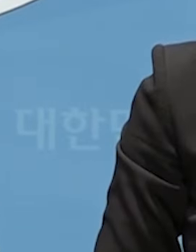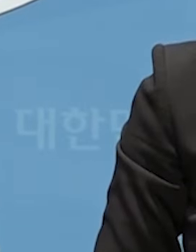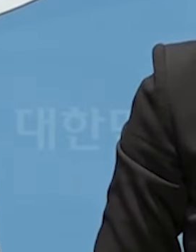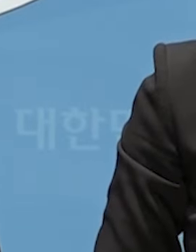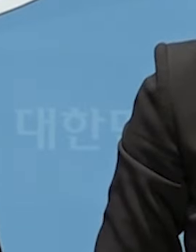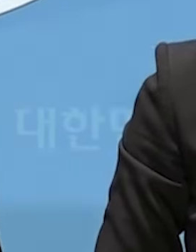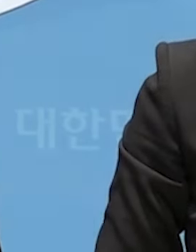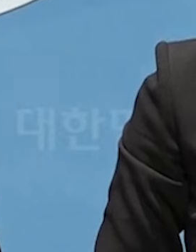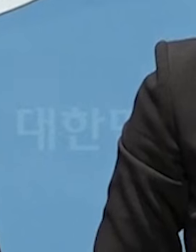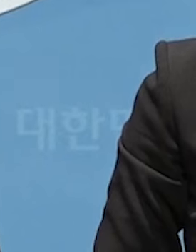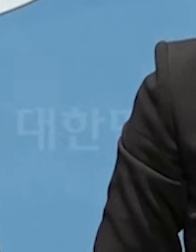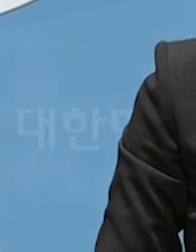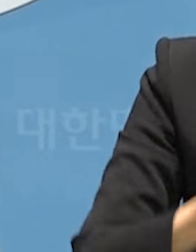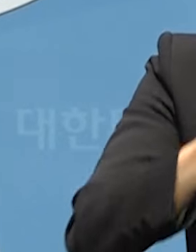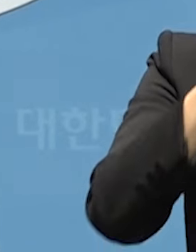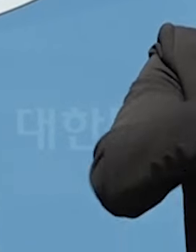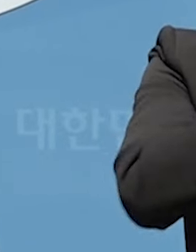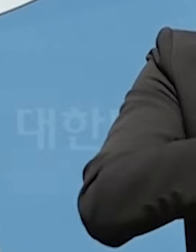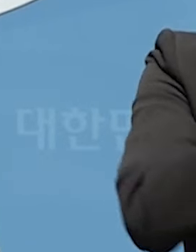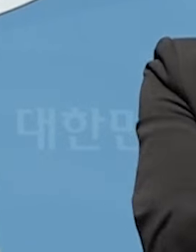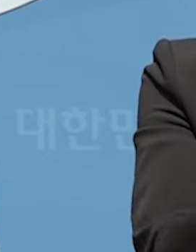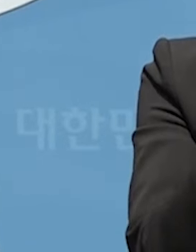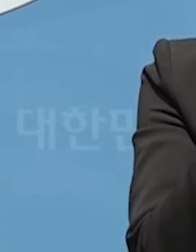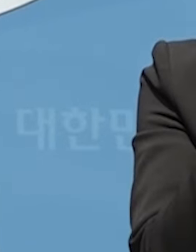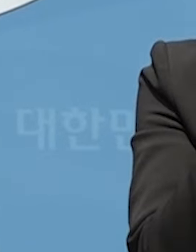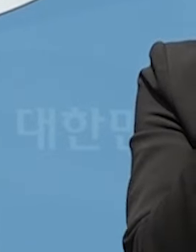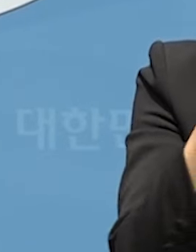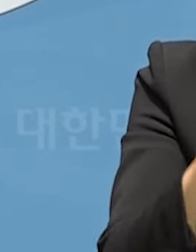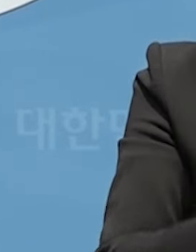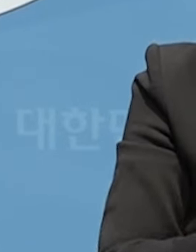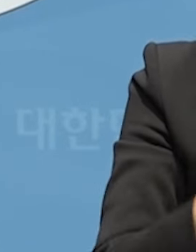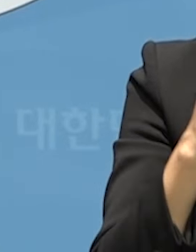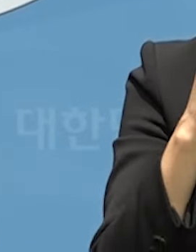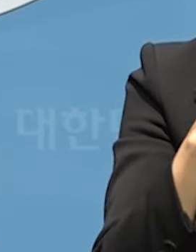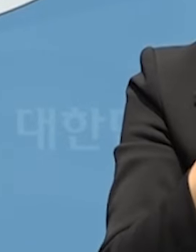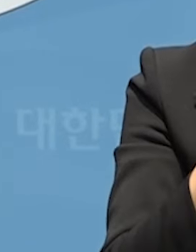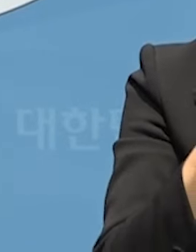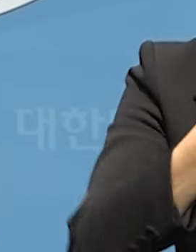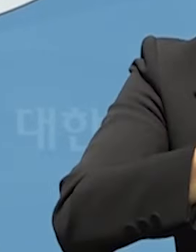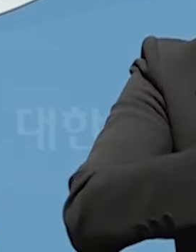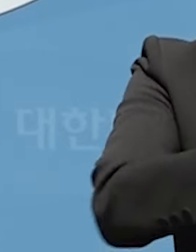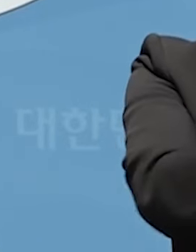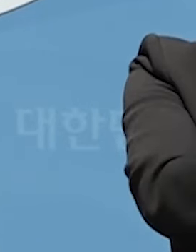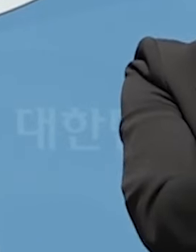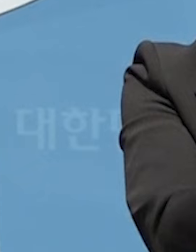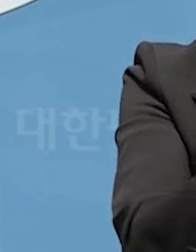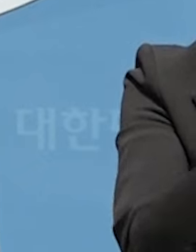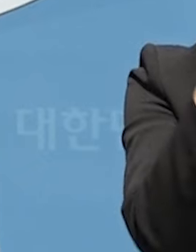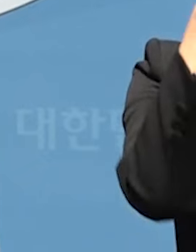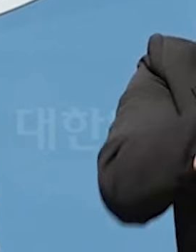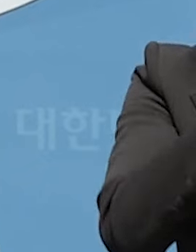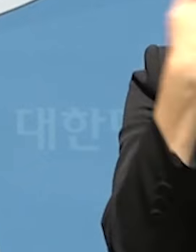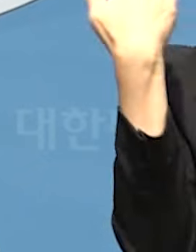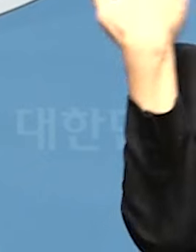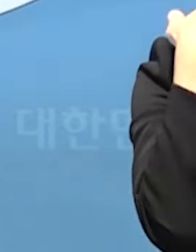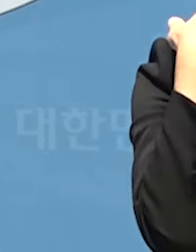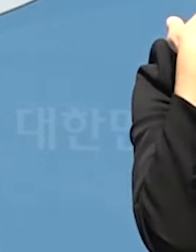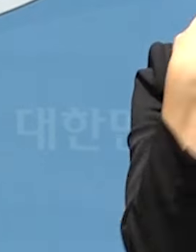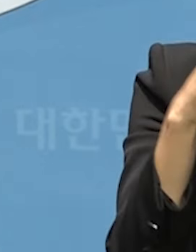행위는 우선변제권이 없기 때문에 임대 사업자가 부도나 파산을 하게 될 경우